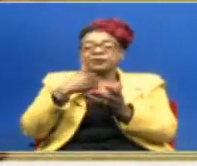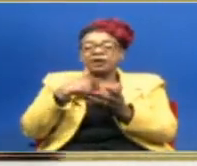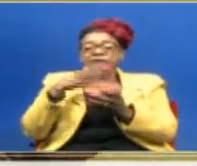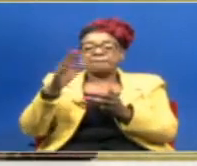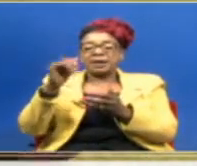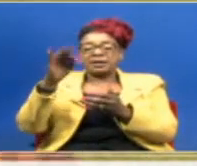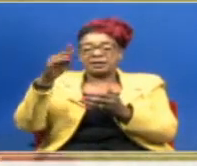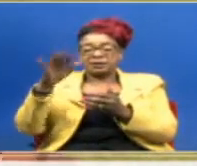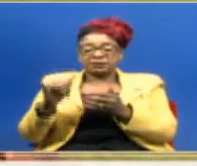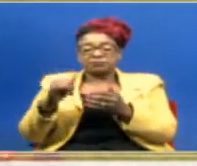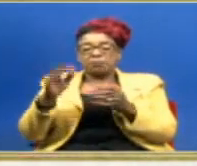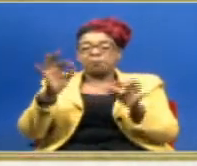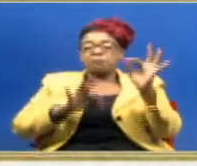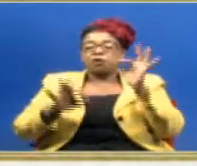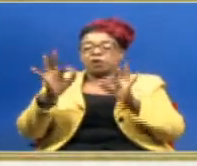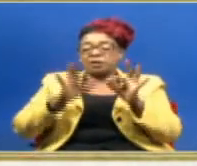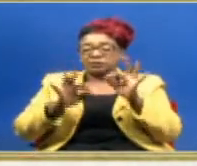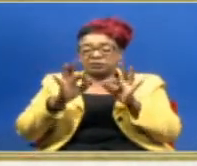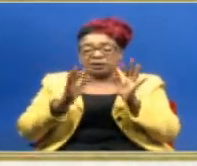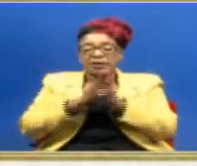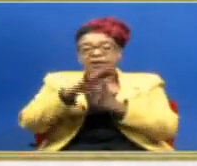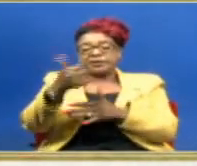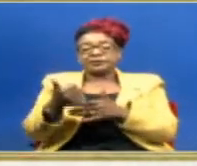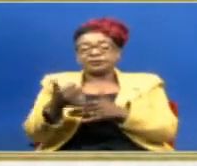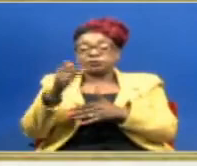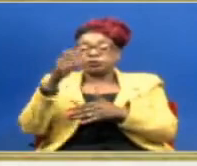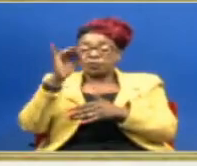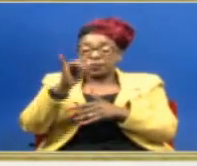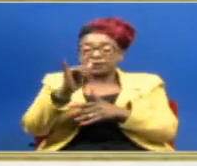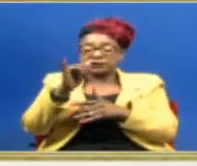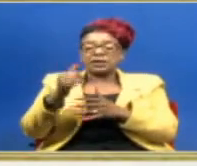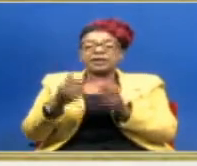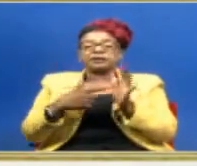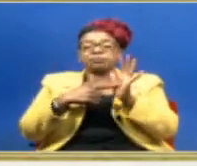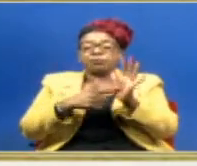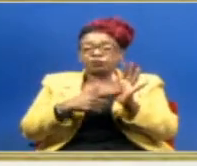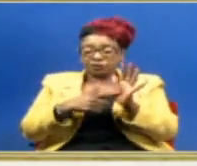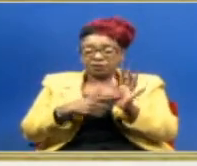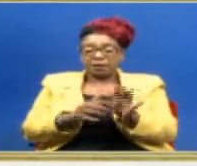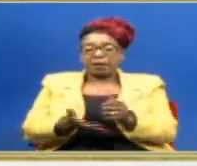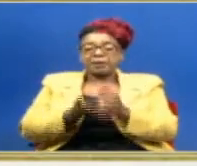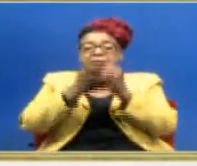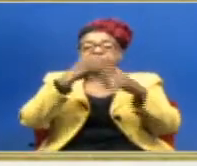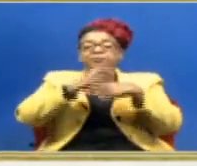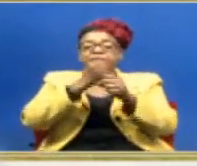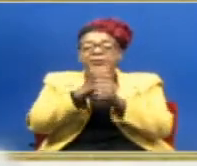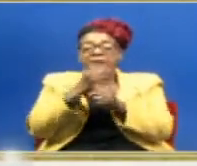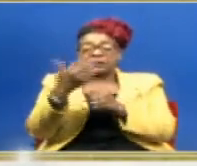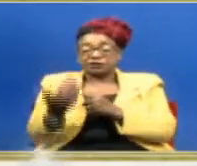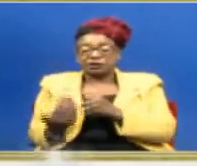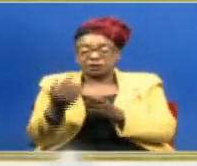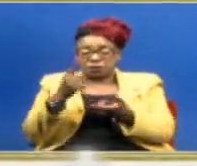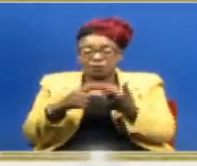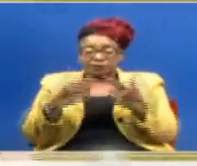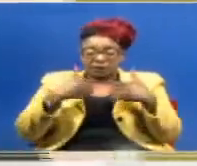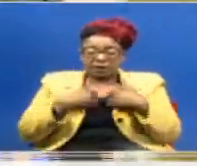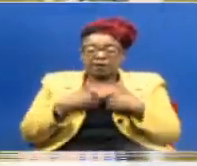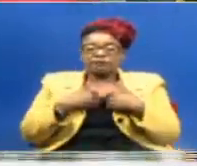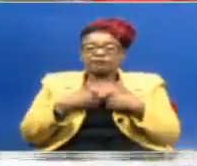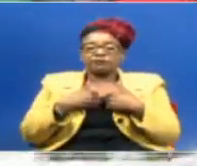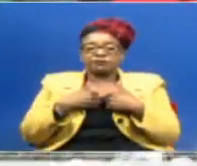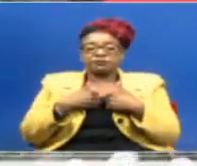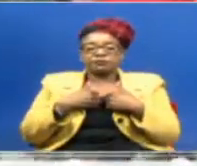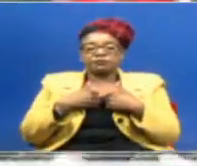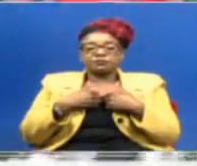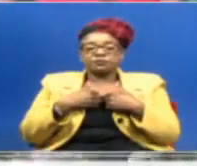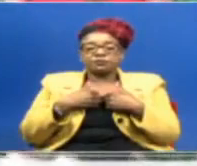and modern dance and others. So that exposure also helps build the kids into what is available for us across board.